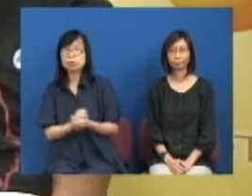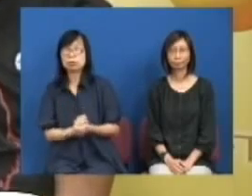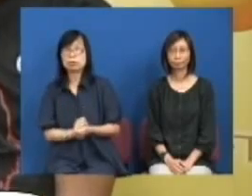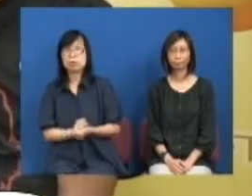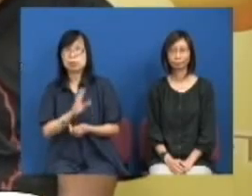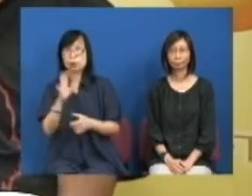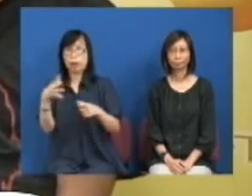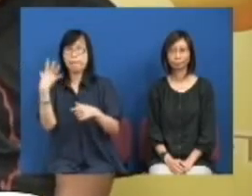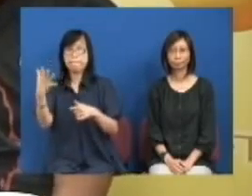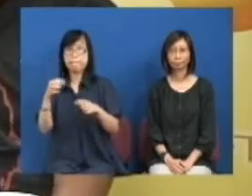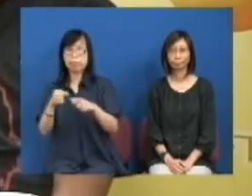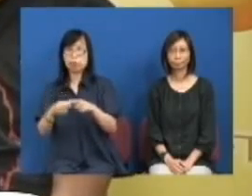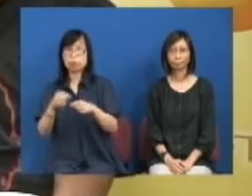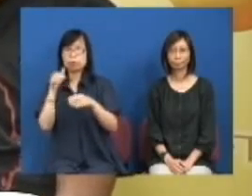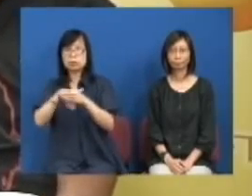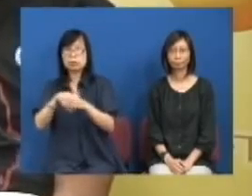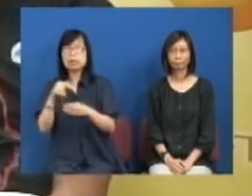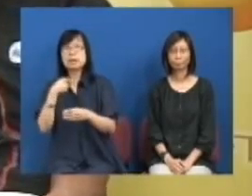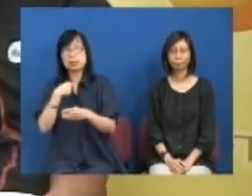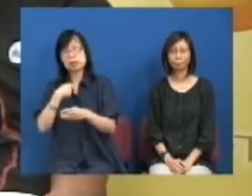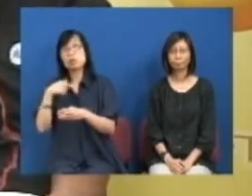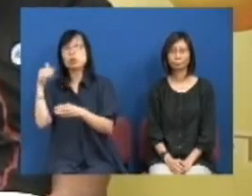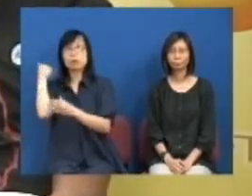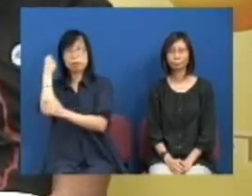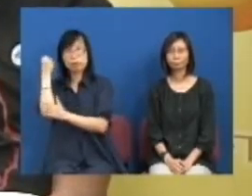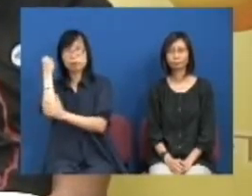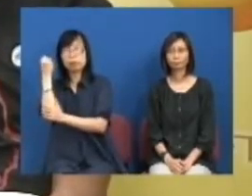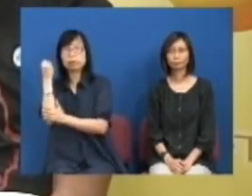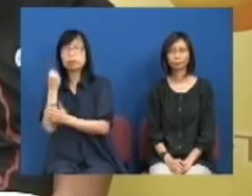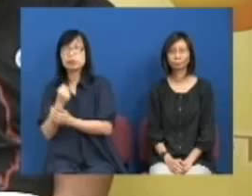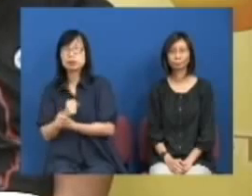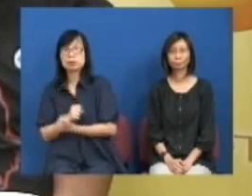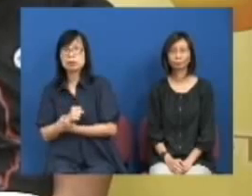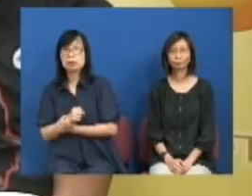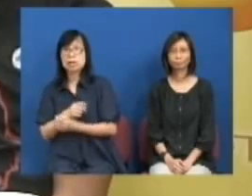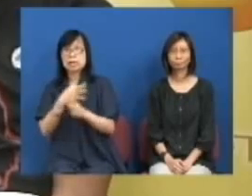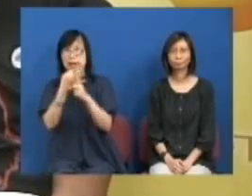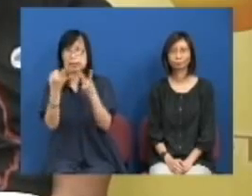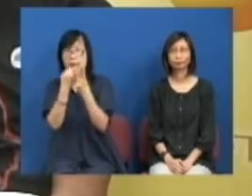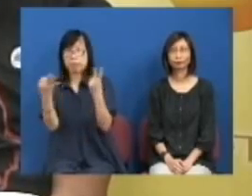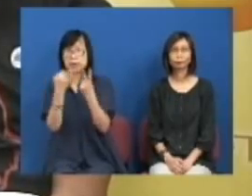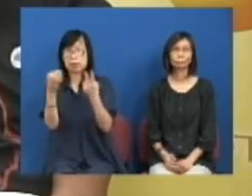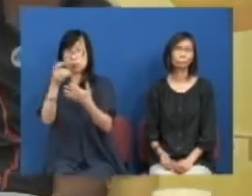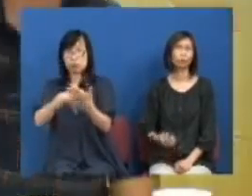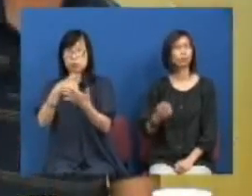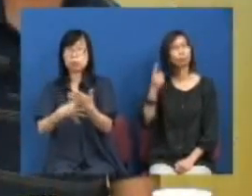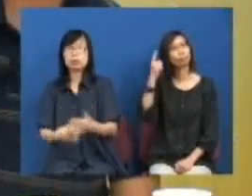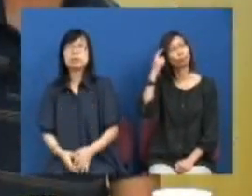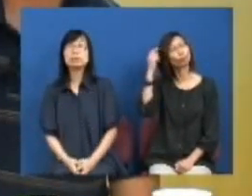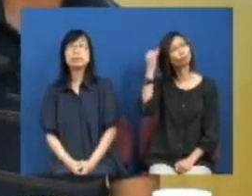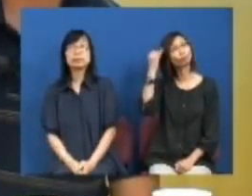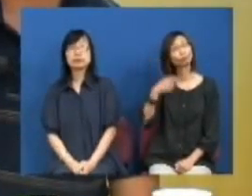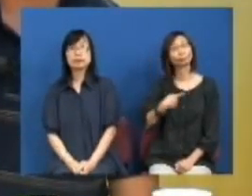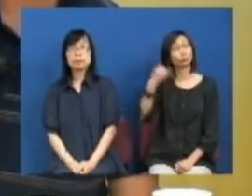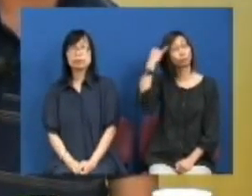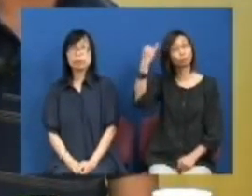用五區公投嘅話，你用咩方法去反對呢一個23條立法？ 嗱，咁當然我唔知道民主黨本身對